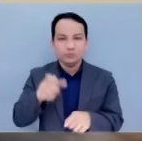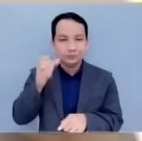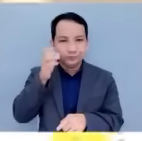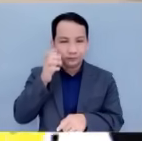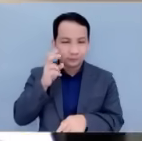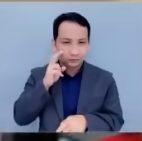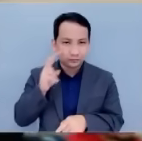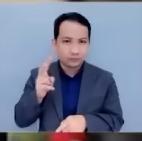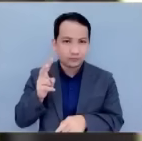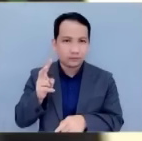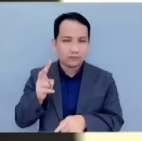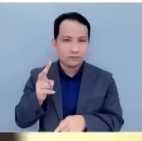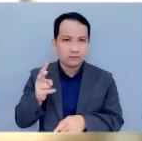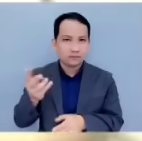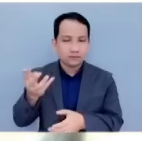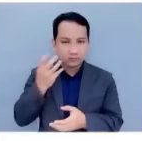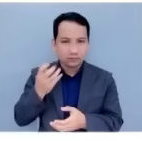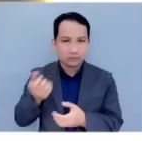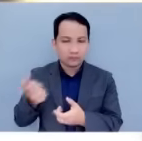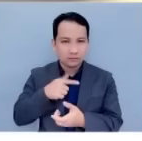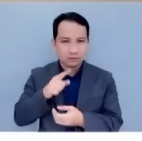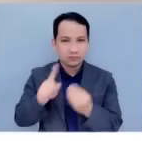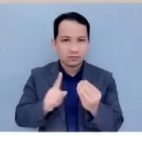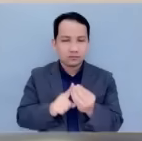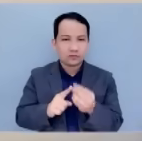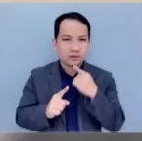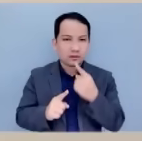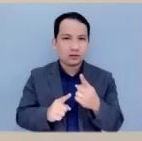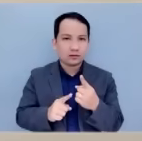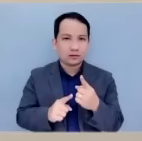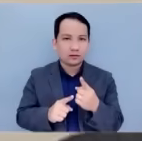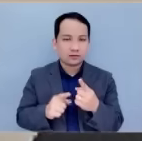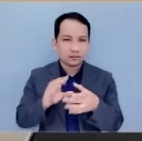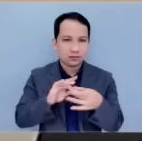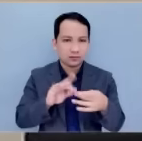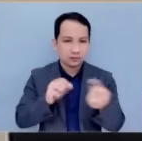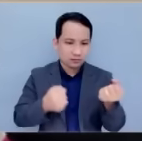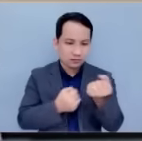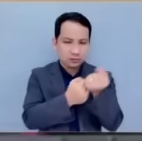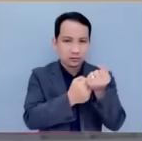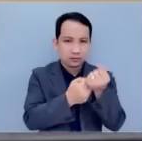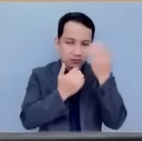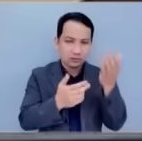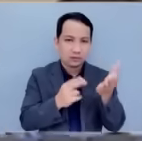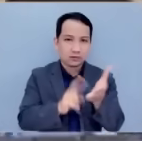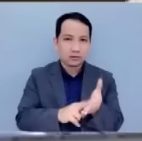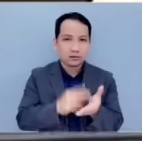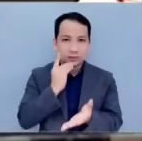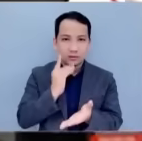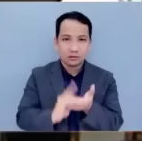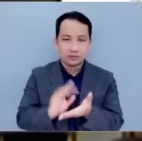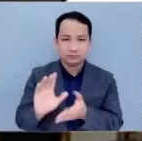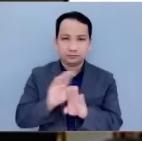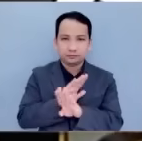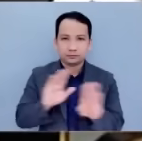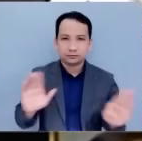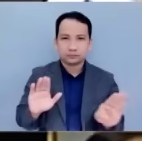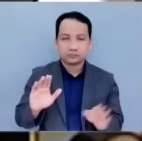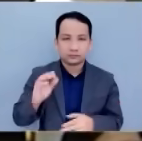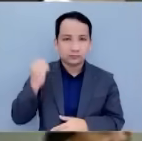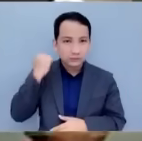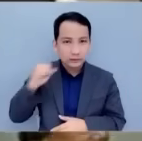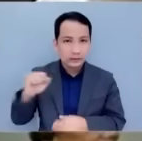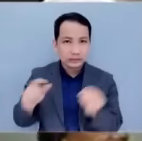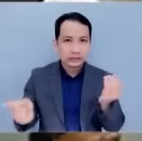naman, nabalitaan din daw ang tungkol sa umiikot na statement of support. Nakalagay daw sa dokumento na walang kudetang mangyayari sa